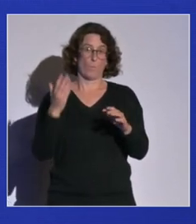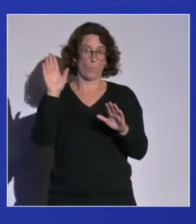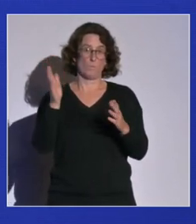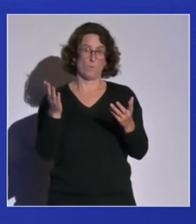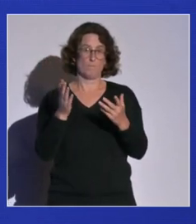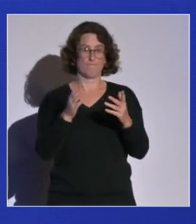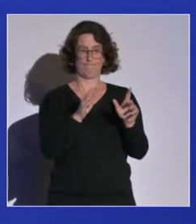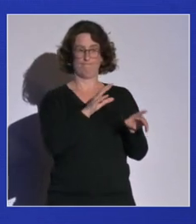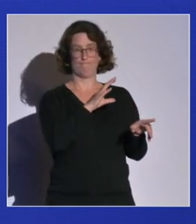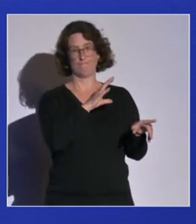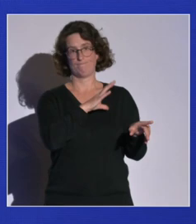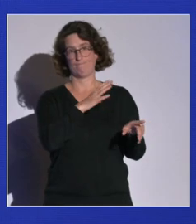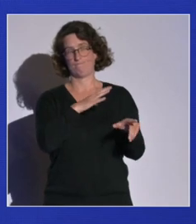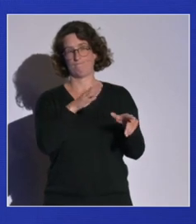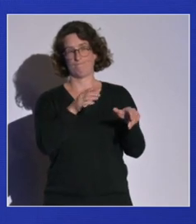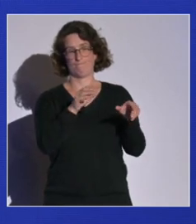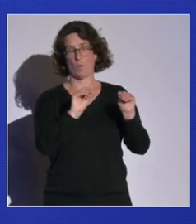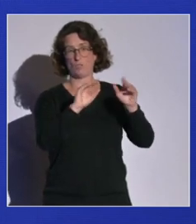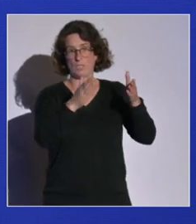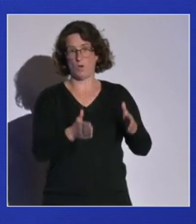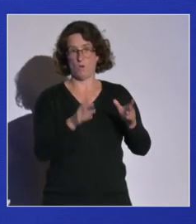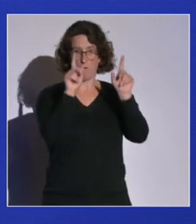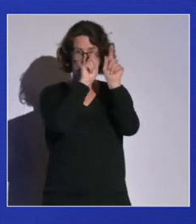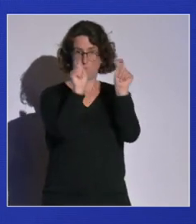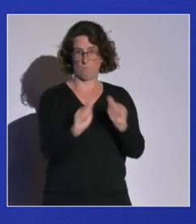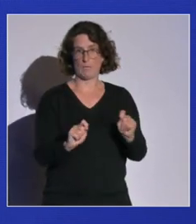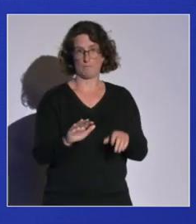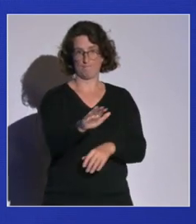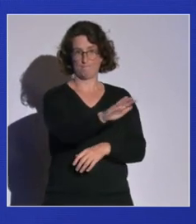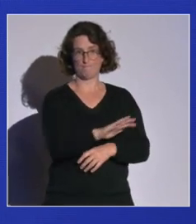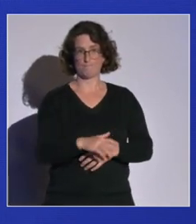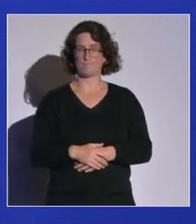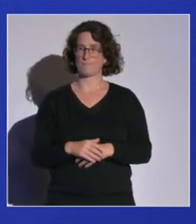respecter les enseignants. Alors,